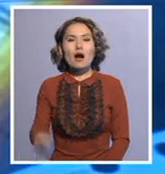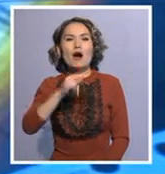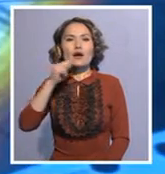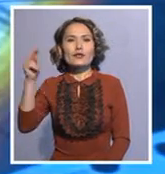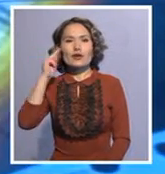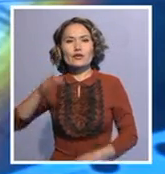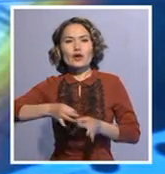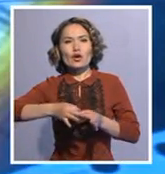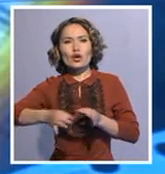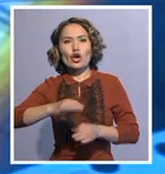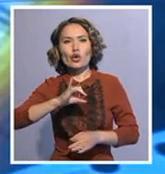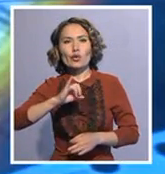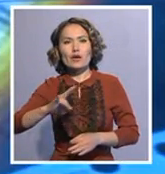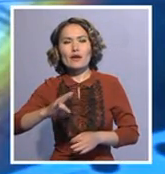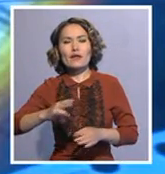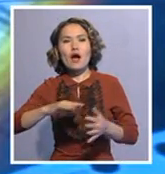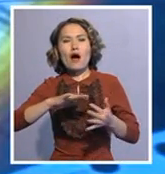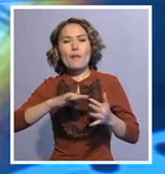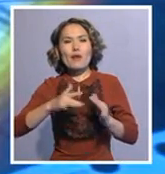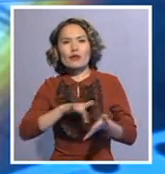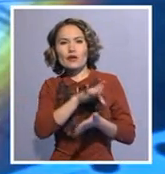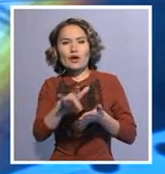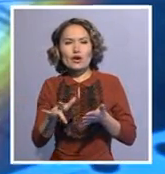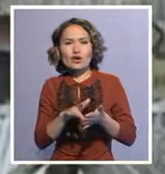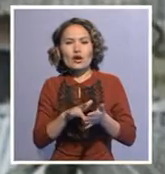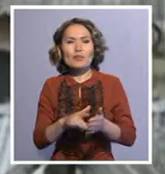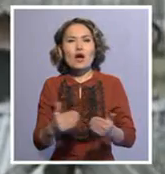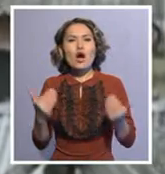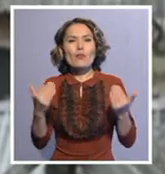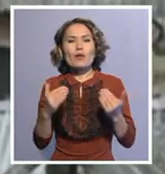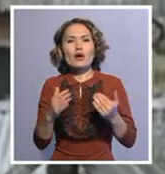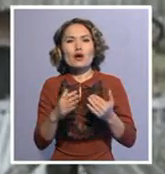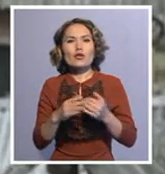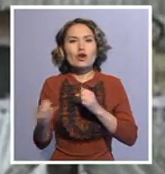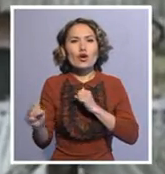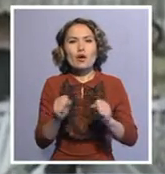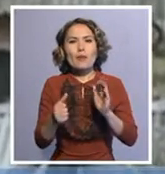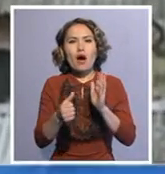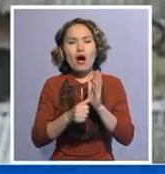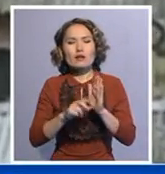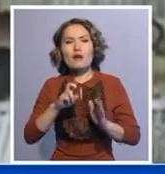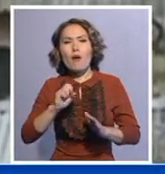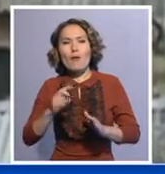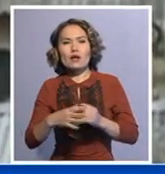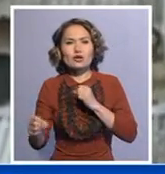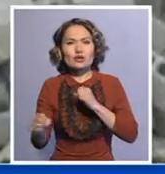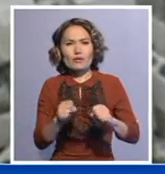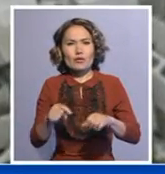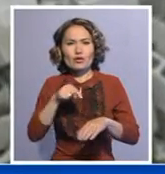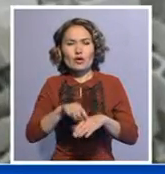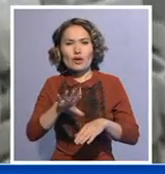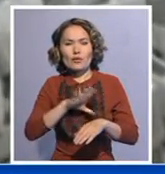Қытайдың оңтүстік батысындағы Юньнань провинциясында Мьянмамен арадағы шекарада бүгін қуаты 6.1 балдық зілзала болды. Елдің